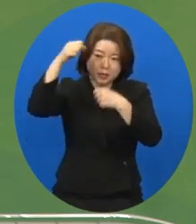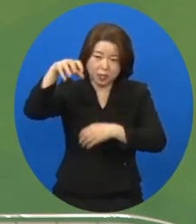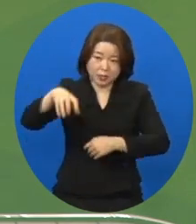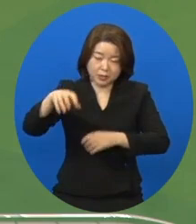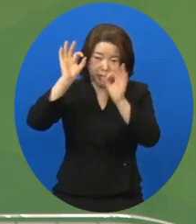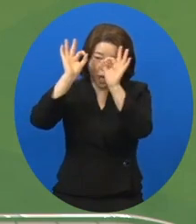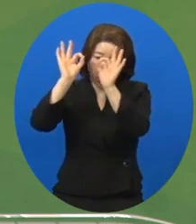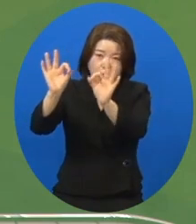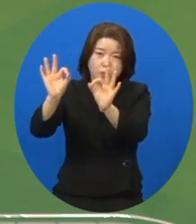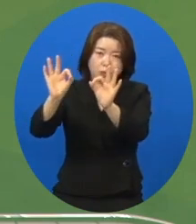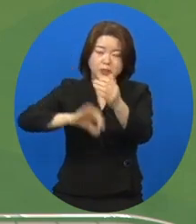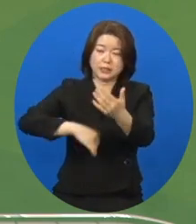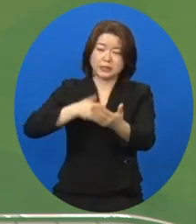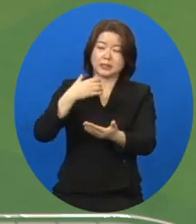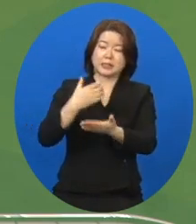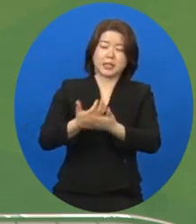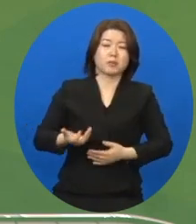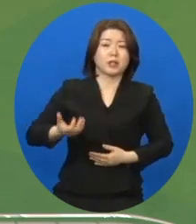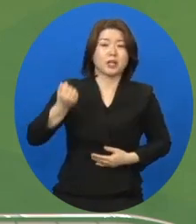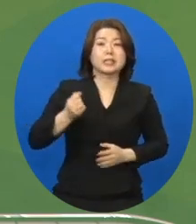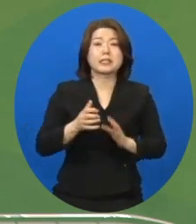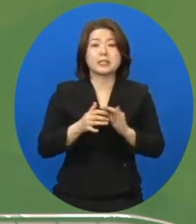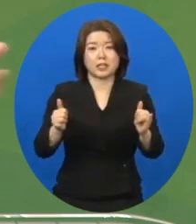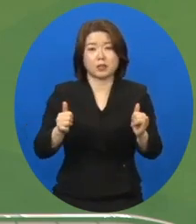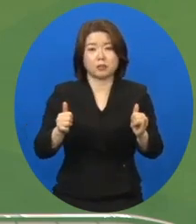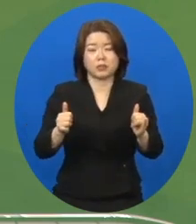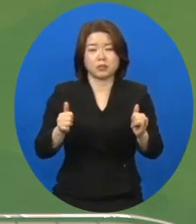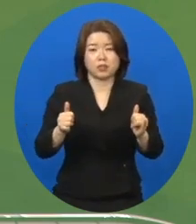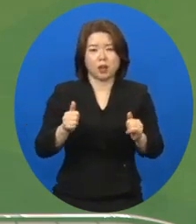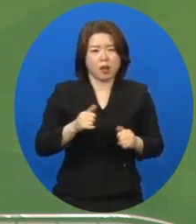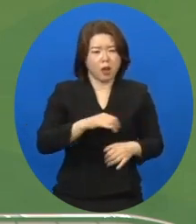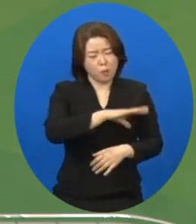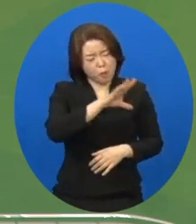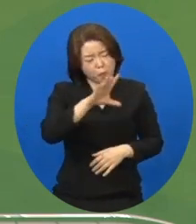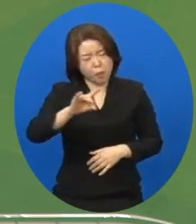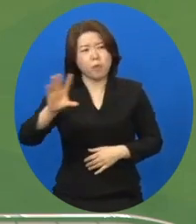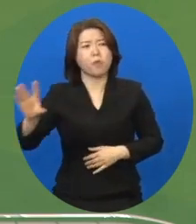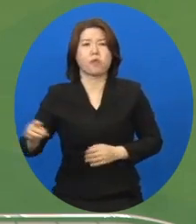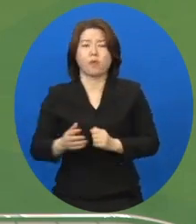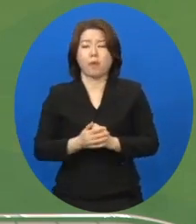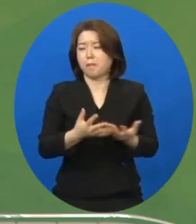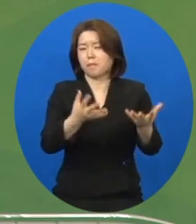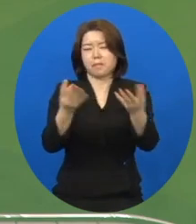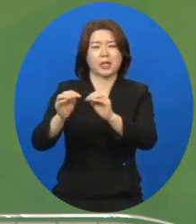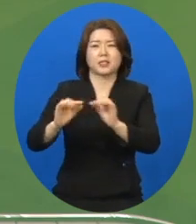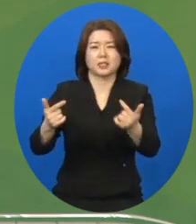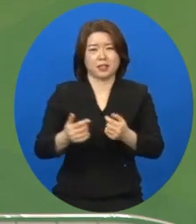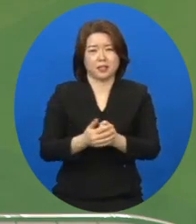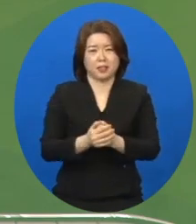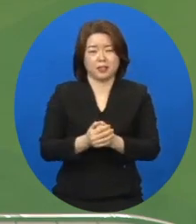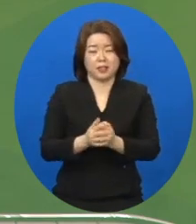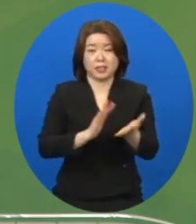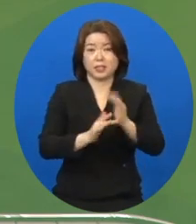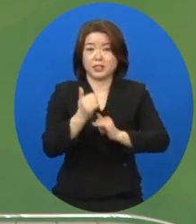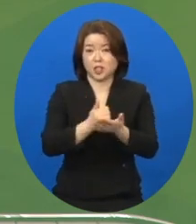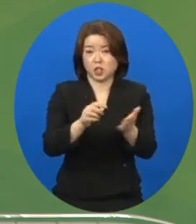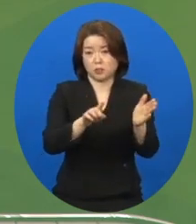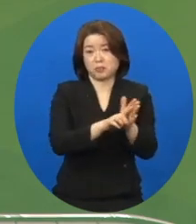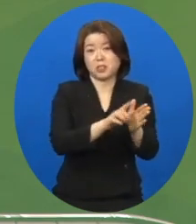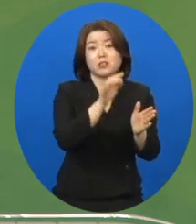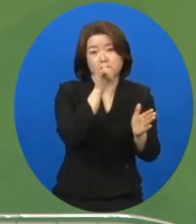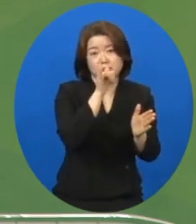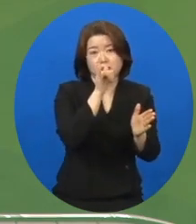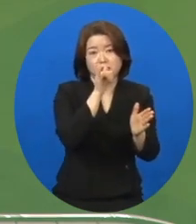보는 감격을 누리는 성도는 너무 드물어요. 예수를 믿기는 했는데